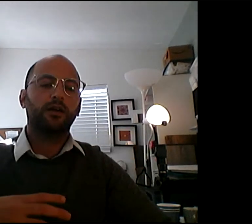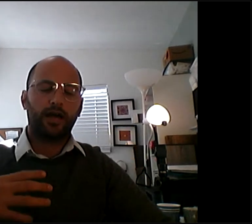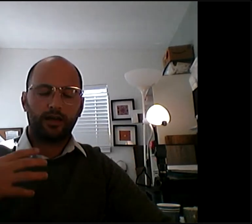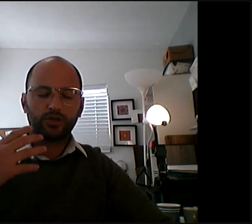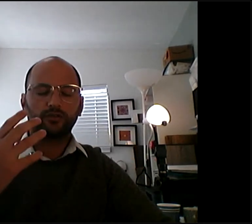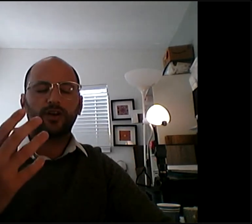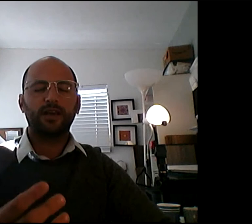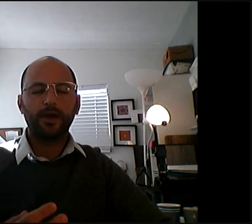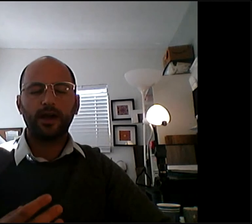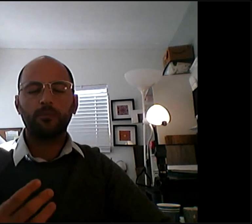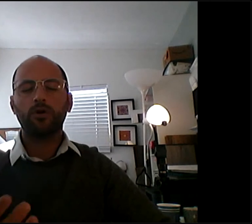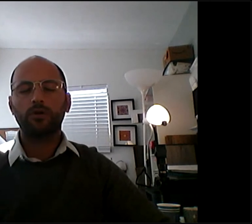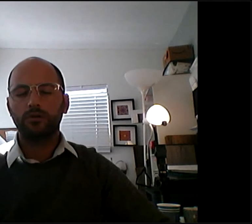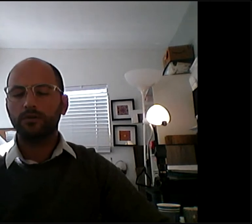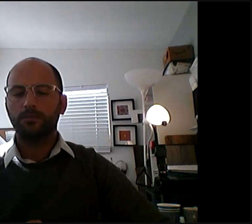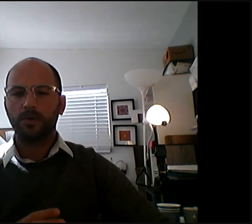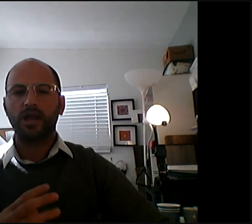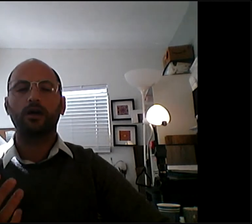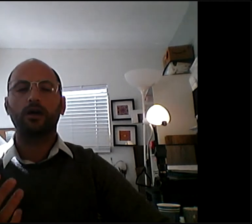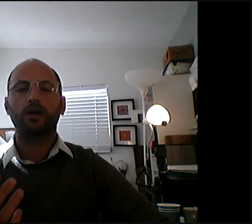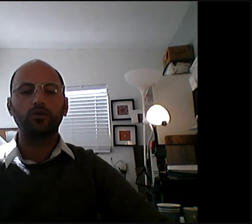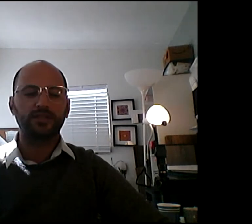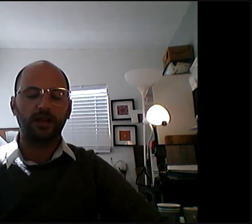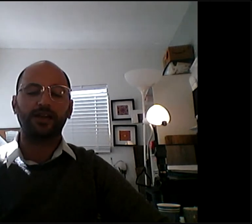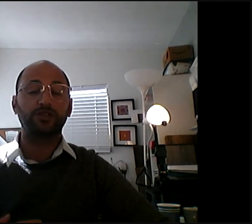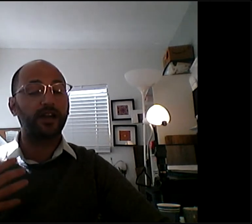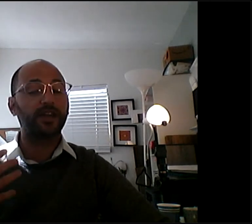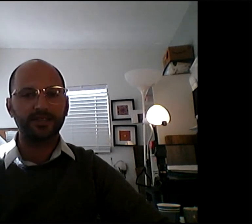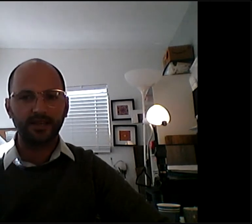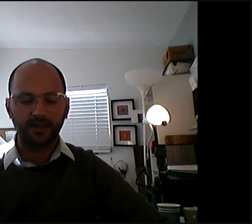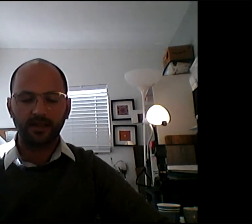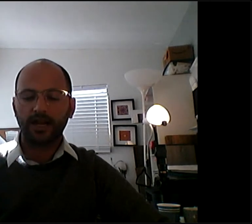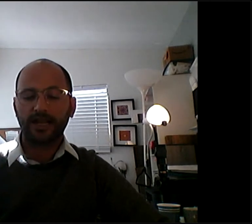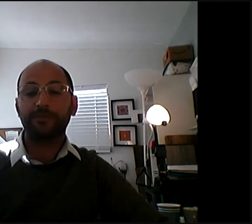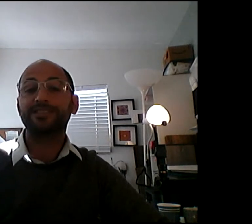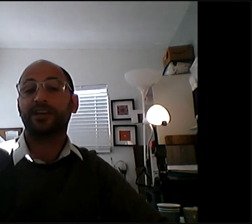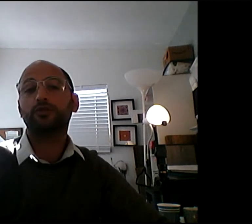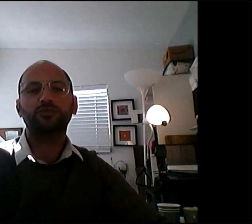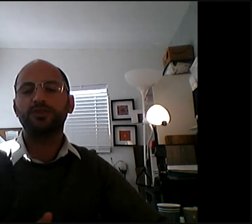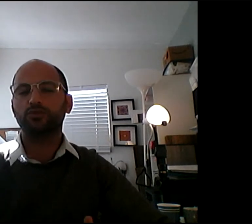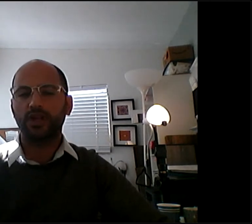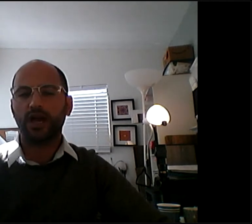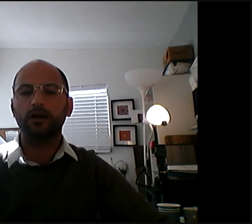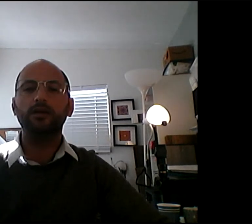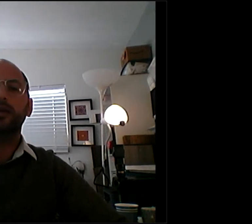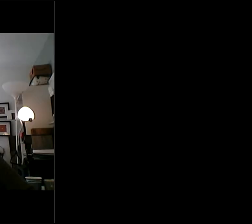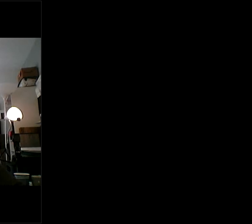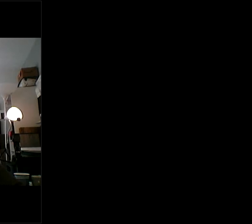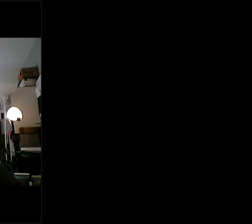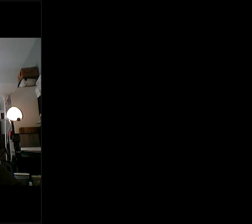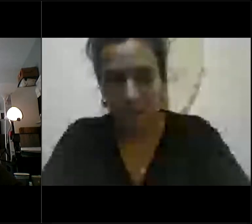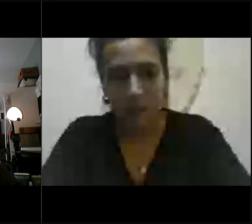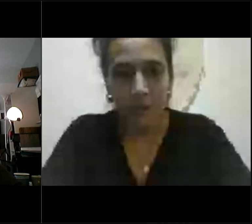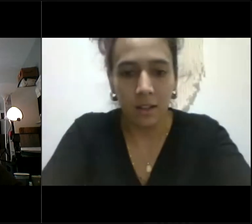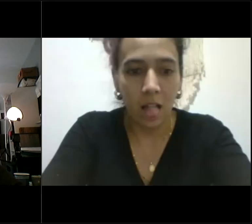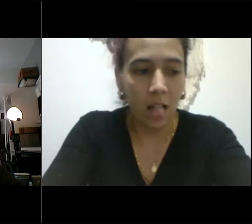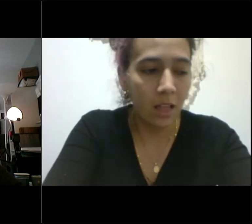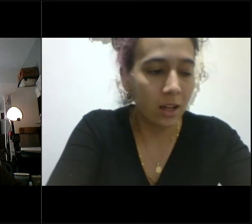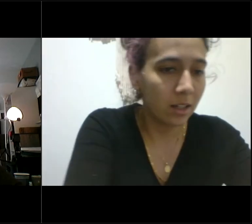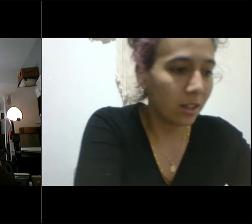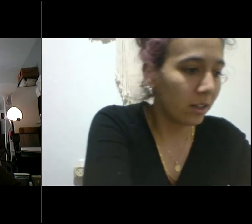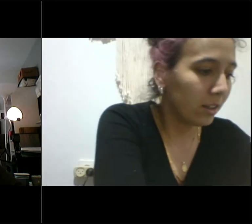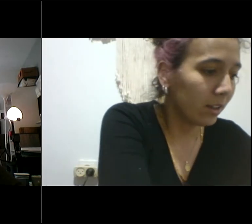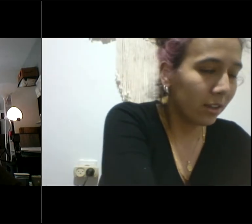ובסופו של דבר, שוב, אני אדבר המון במהלך הקורס על חשיבה כעסק, על כמה זה חשוב להיות מסודר, וכמה